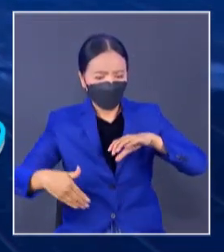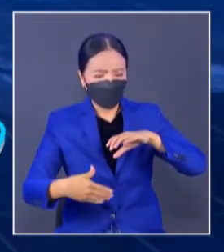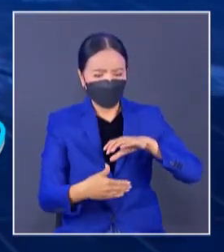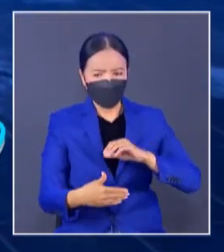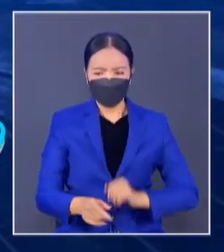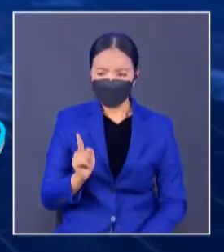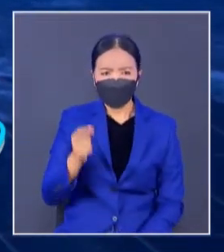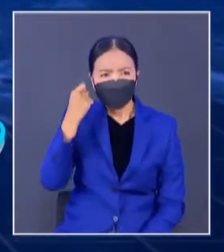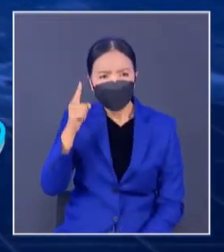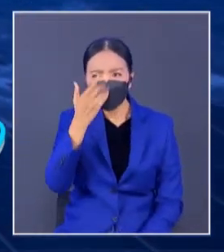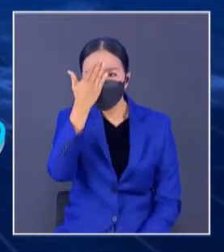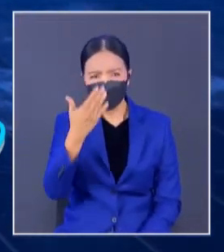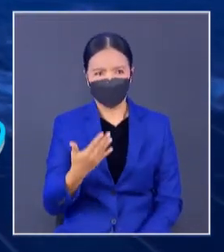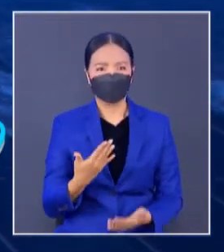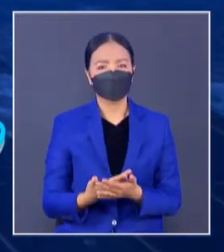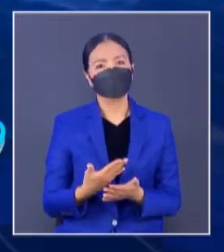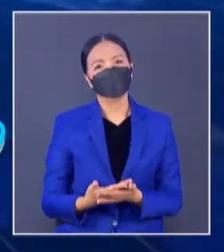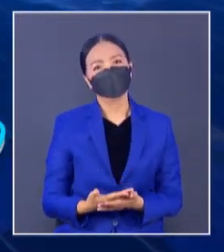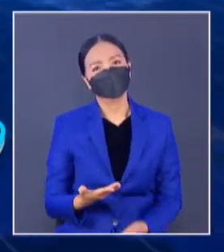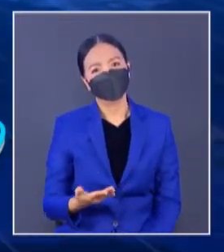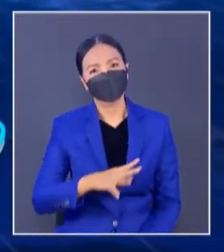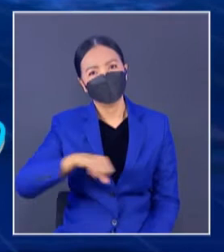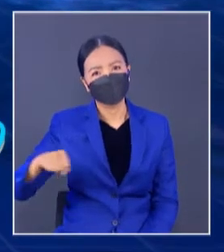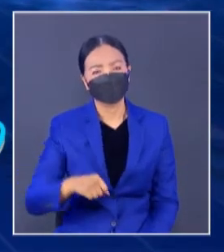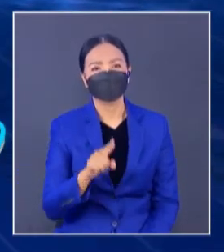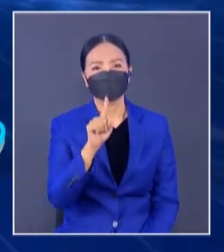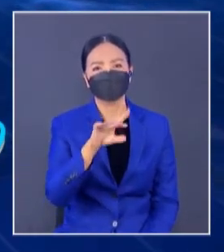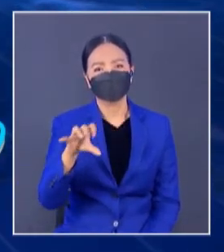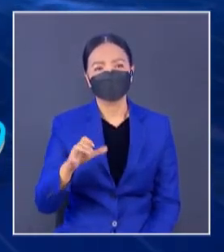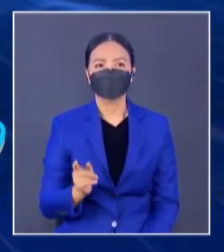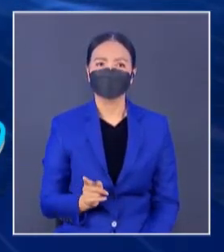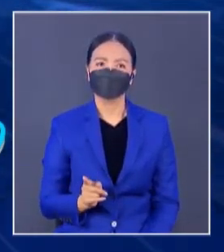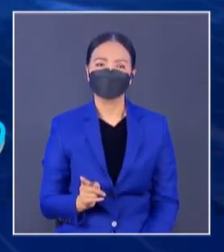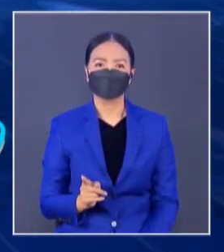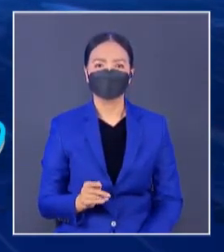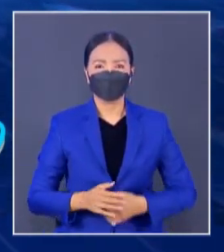างช่วงสถานการณ์แบบเนี้ยช่วงโควิดแบบเนี้ยมาหากินกับไรเดอร์อีก